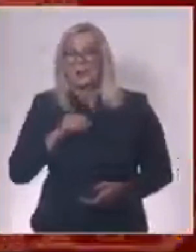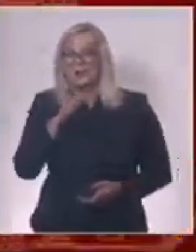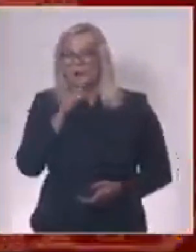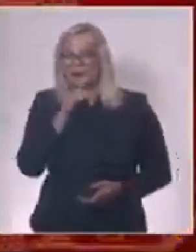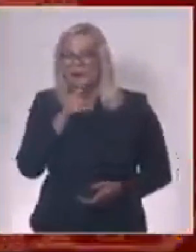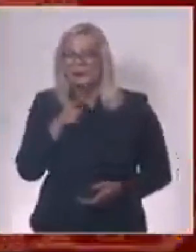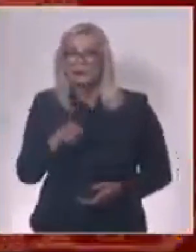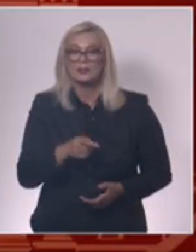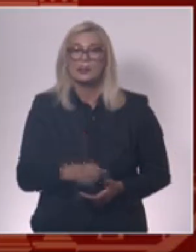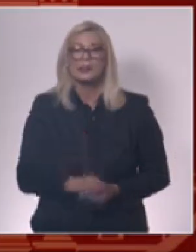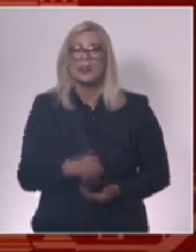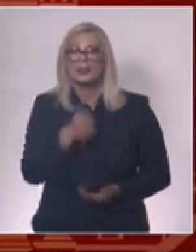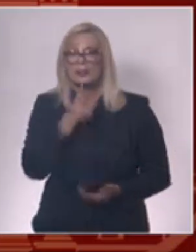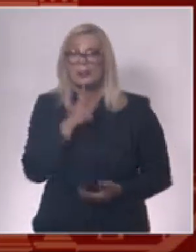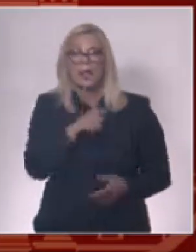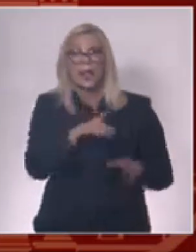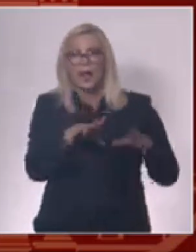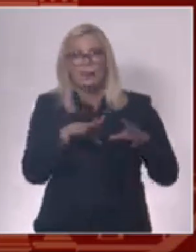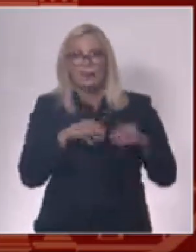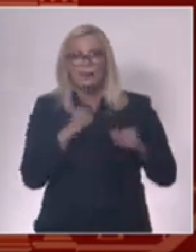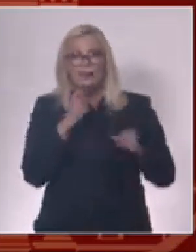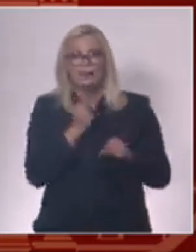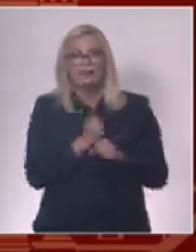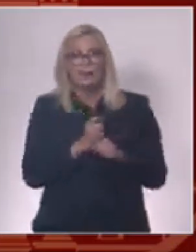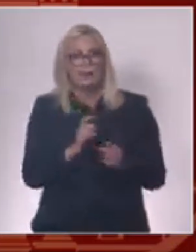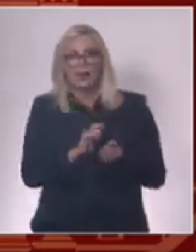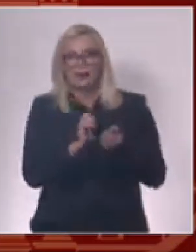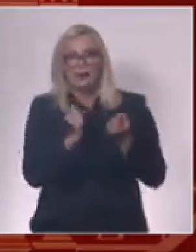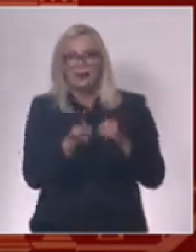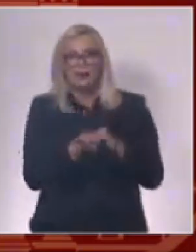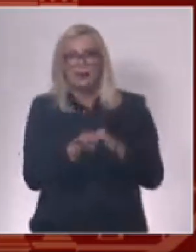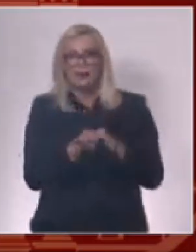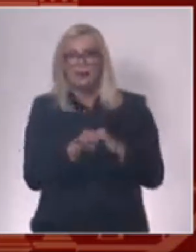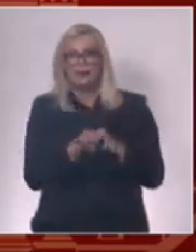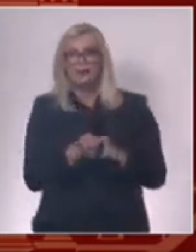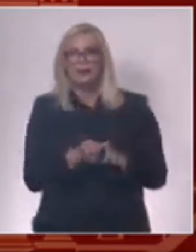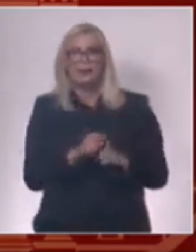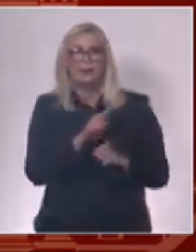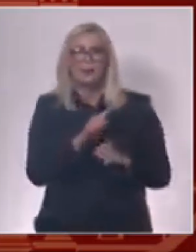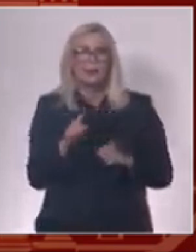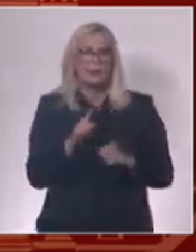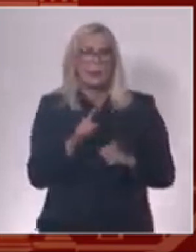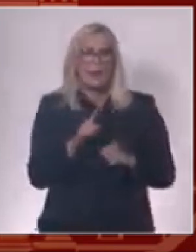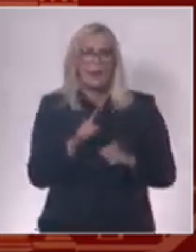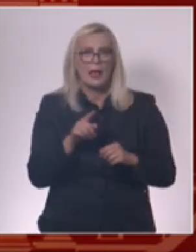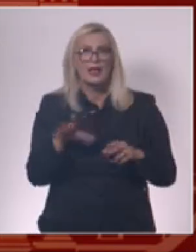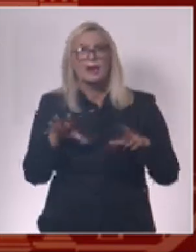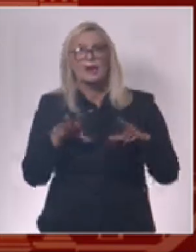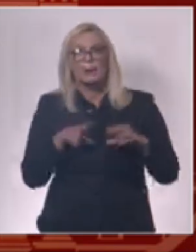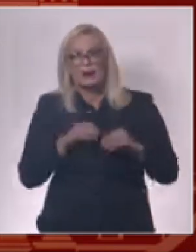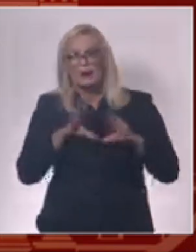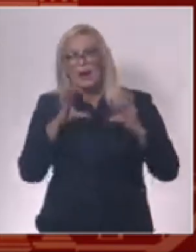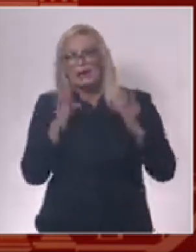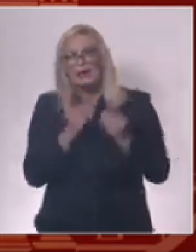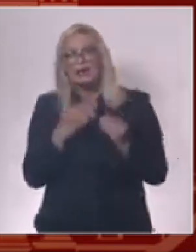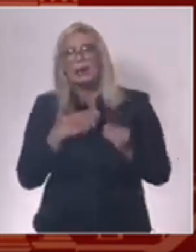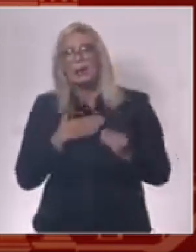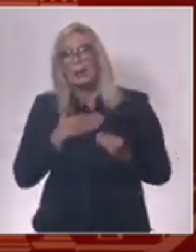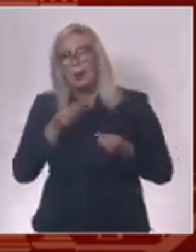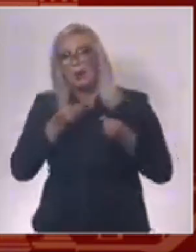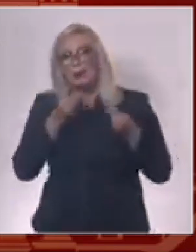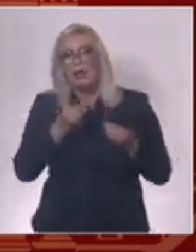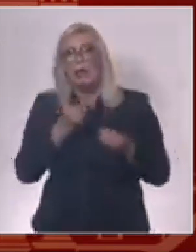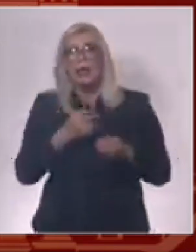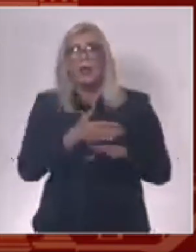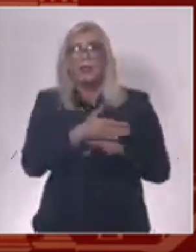Се направи промена? Прифатија да се прави промена? Не, апсолутно не идоа на разбирање на сите овие аргументи и понатаму диалогот заедно со